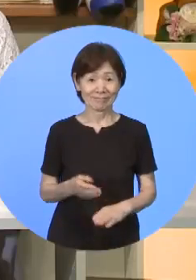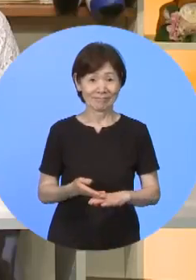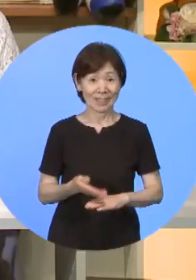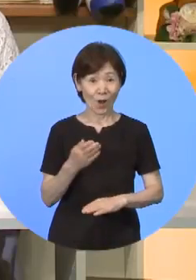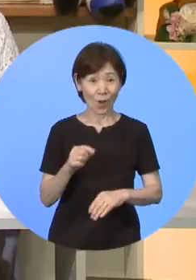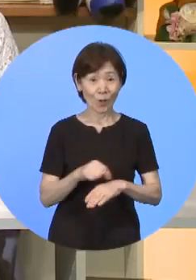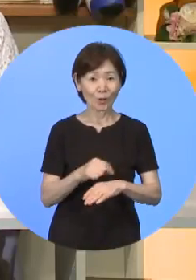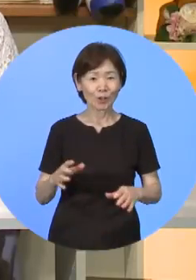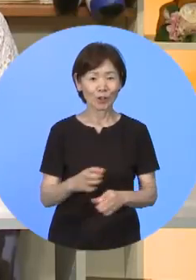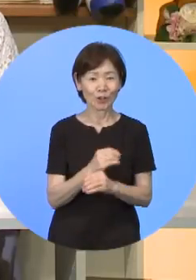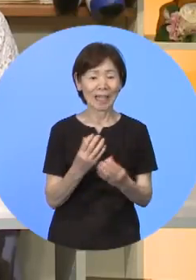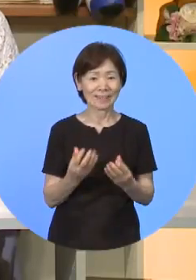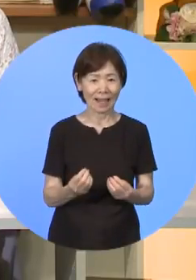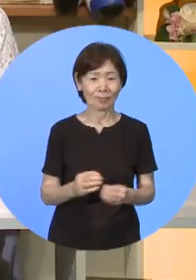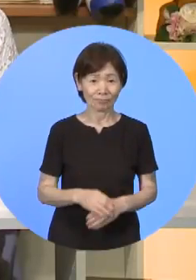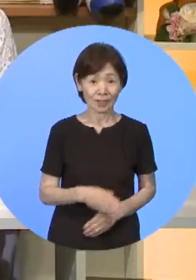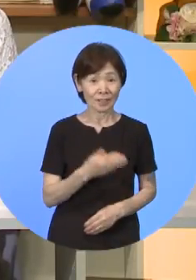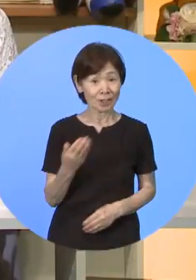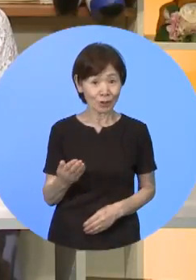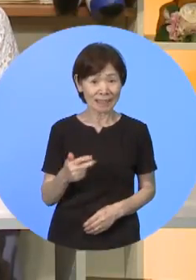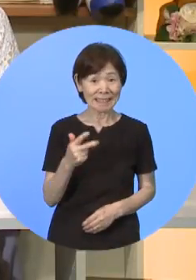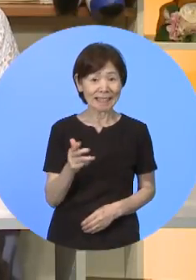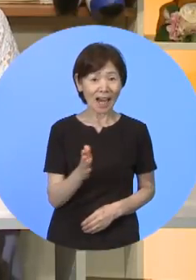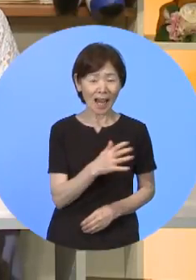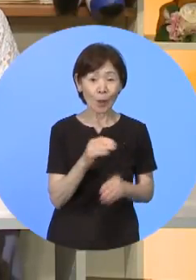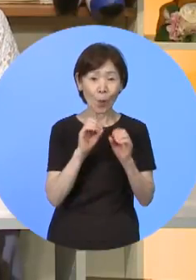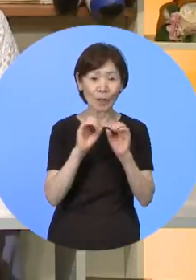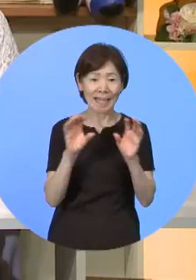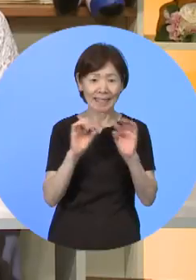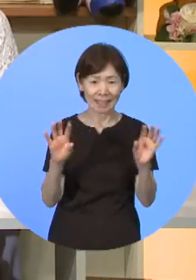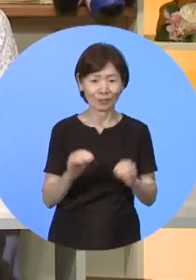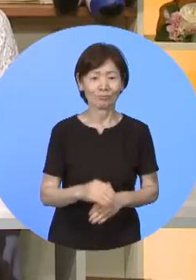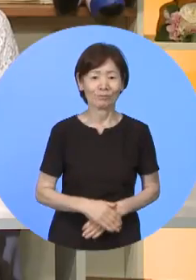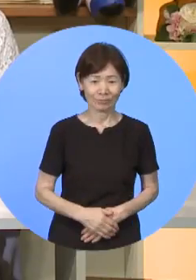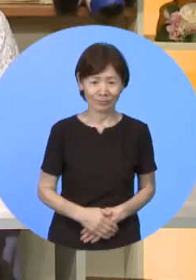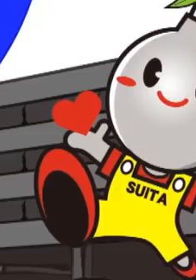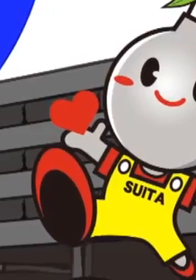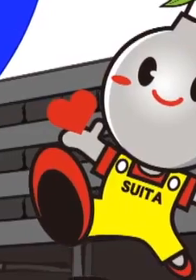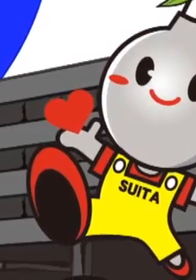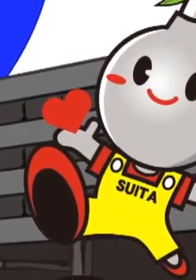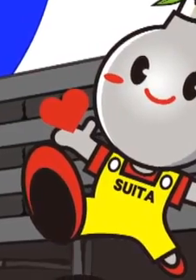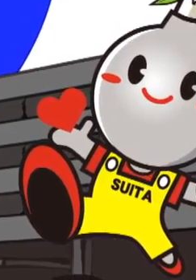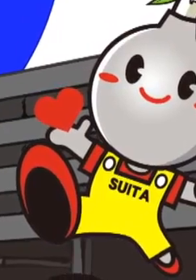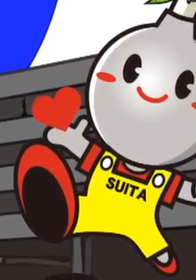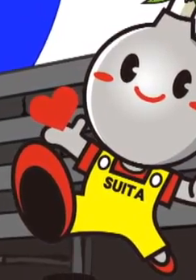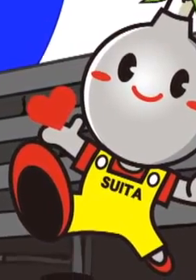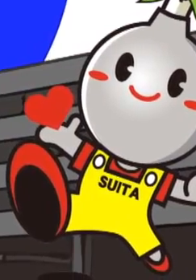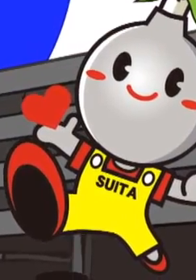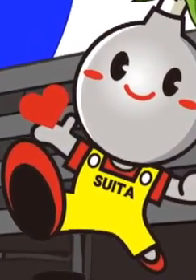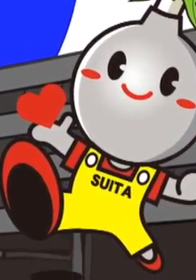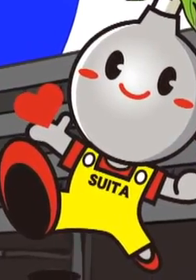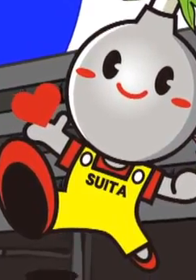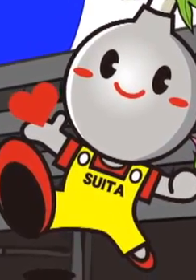以上、特集でした。 続いては、吹田市からのお知らせです。